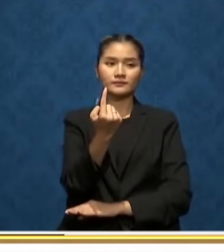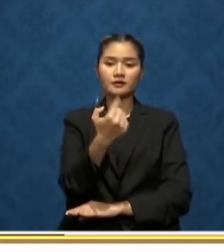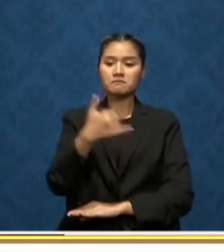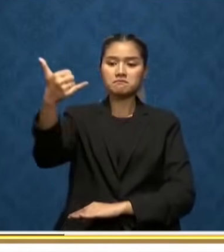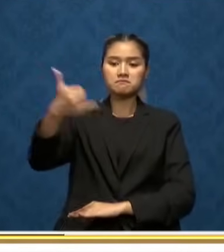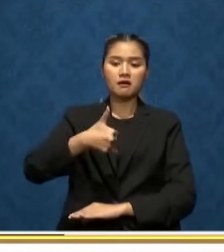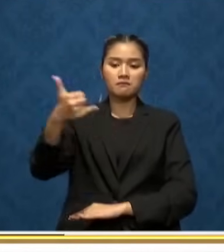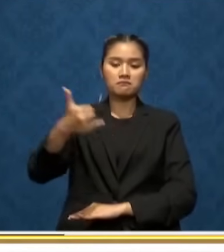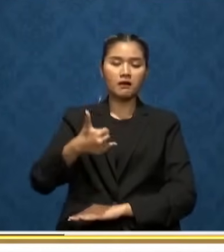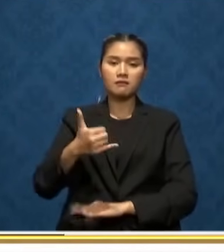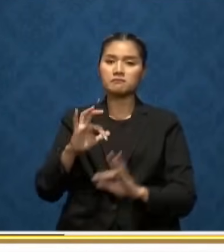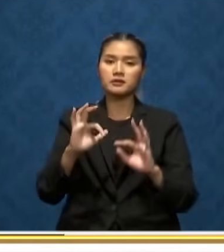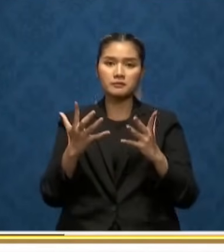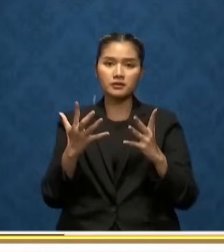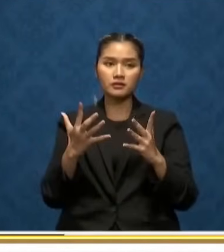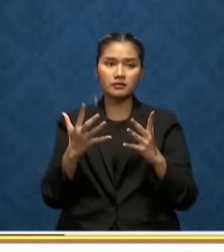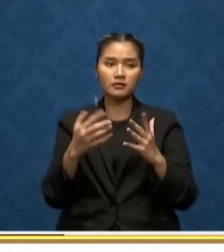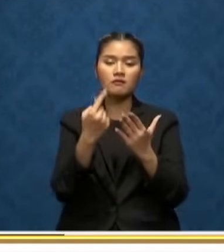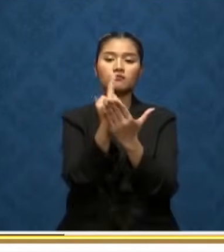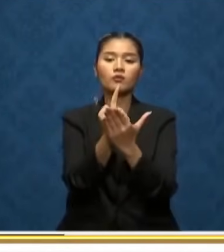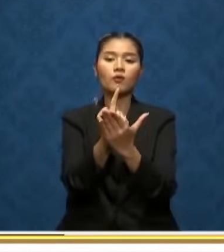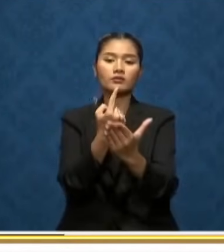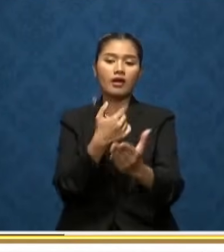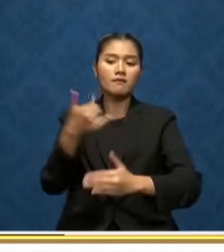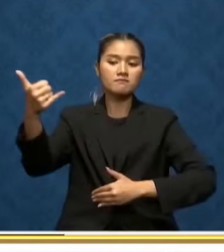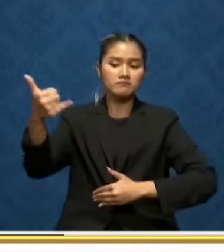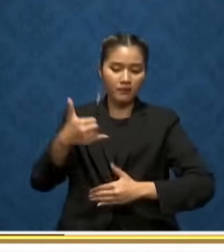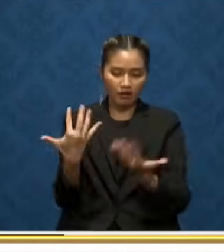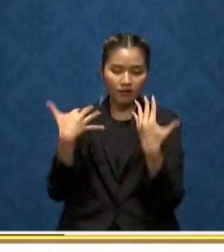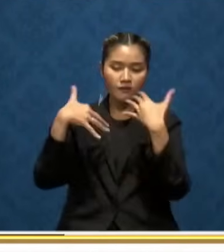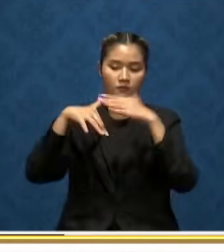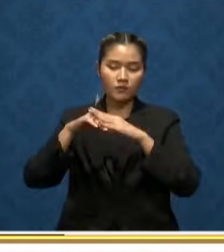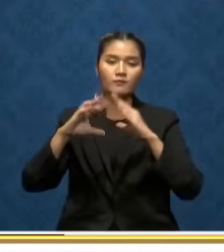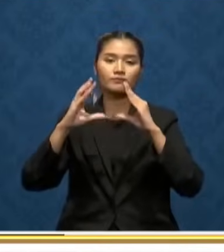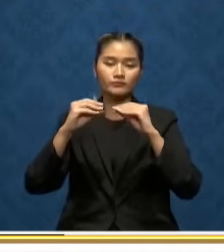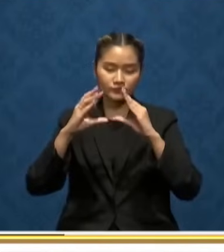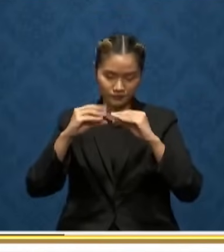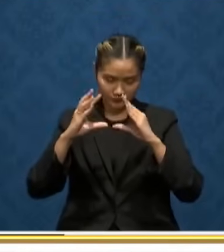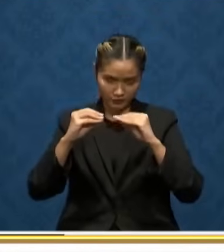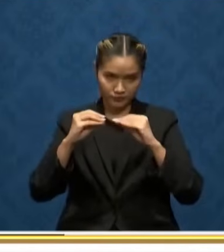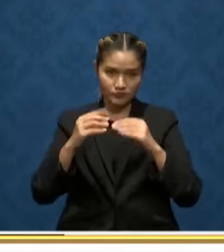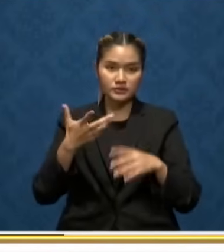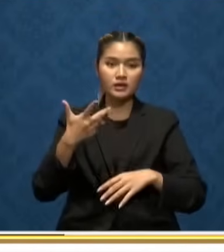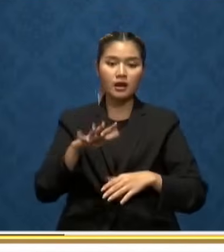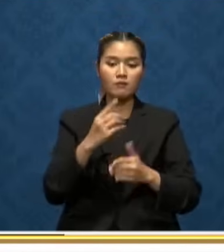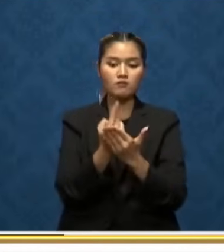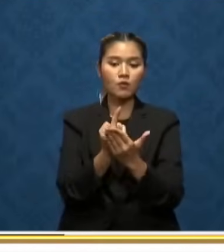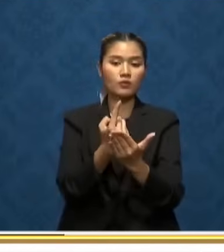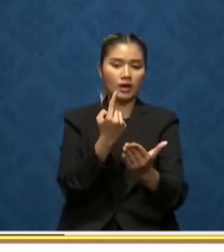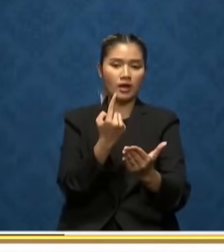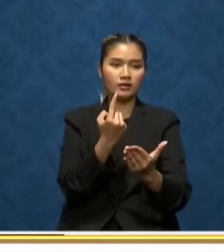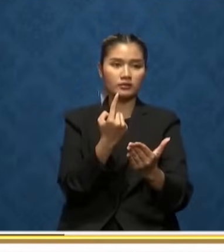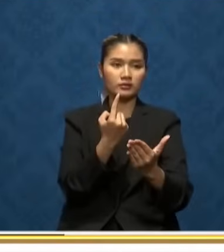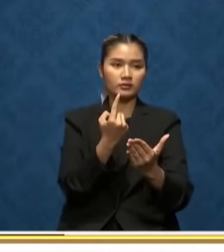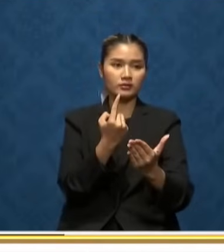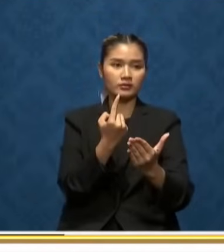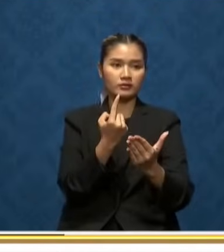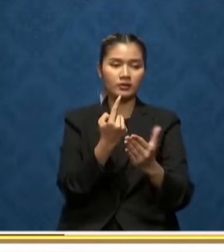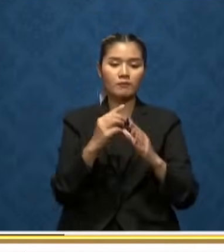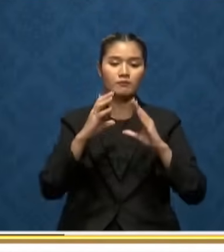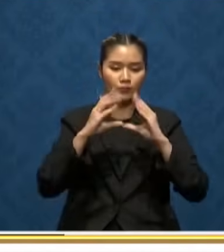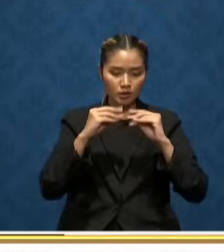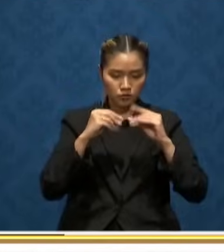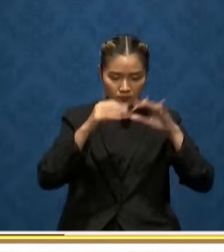าเขาส่งผู้แทนของสสสมาและผู้แทนของสสสก็ต้องได้รับ